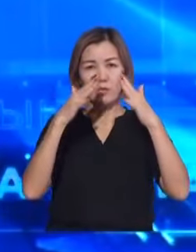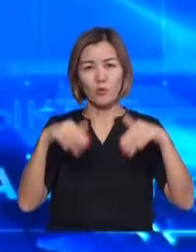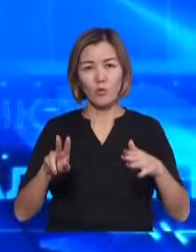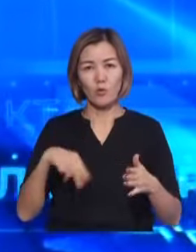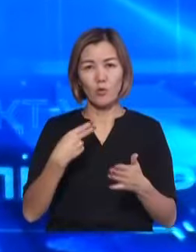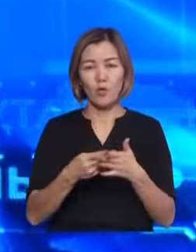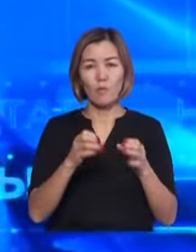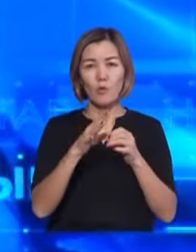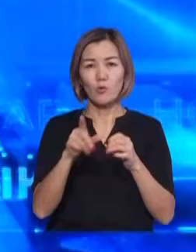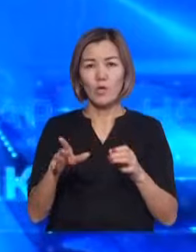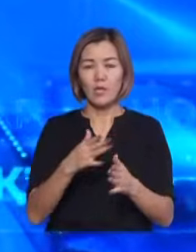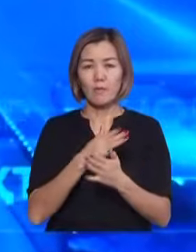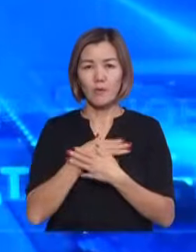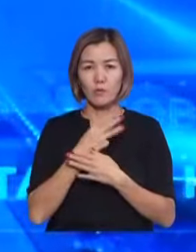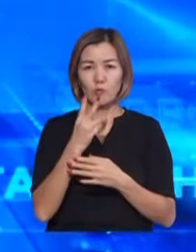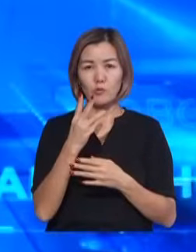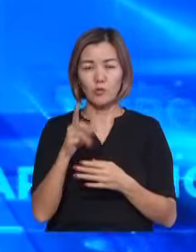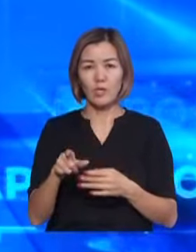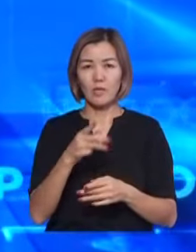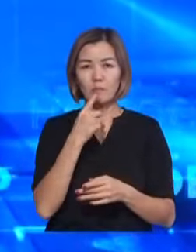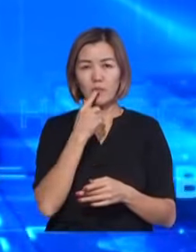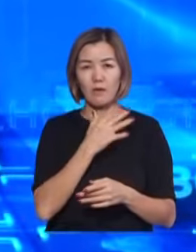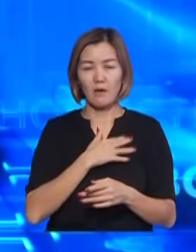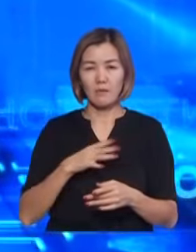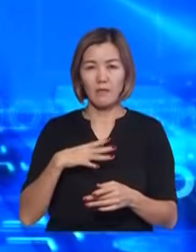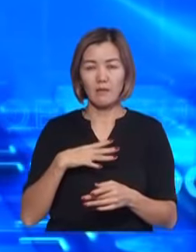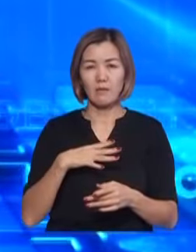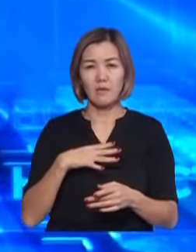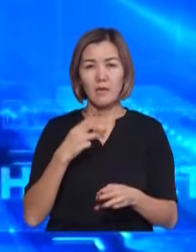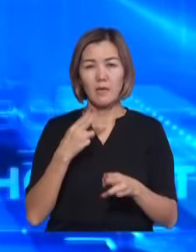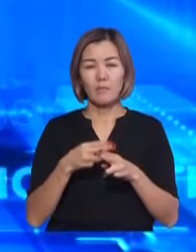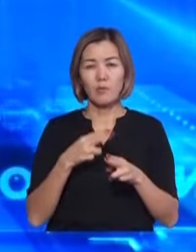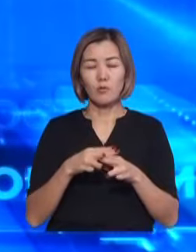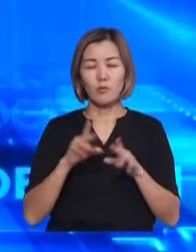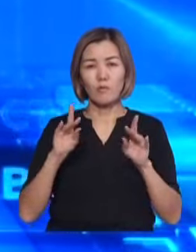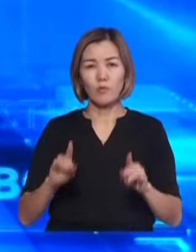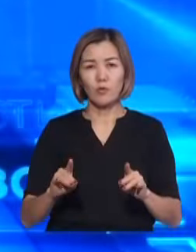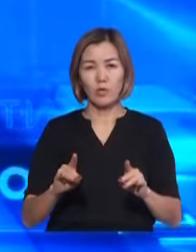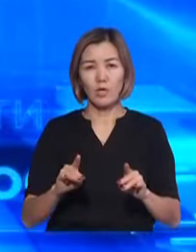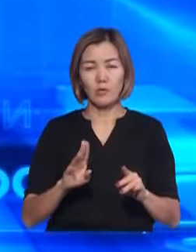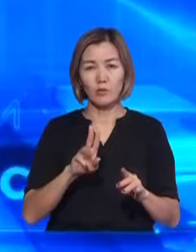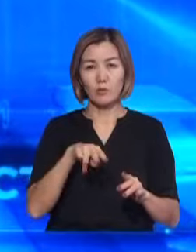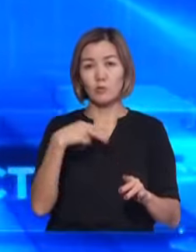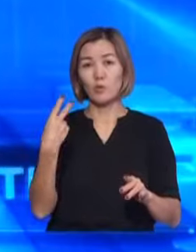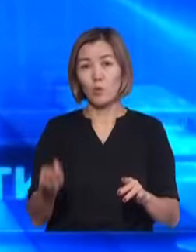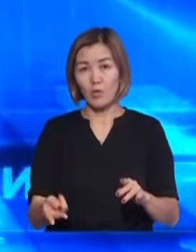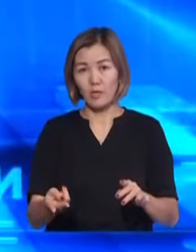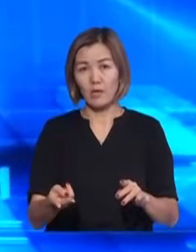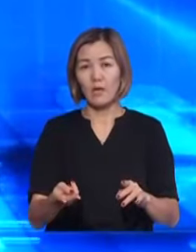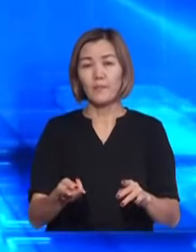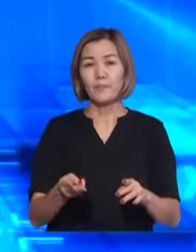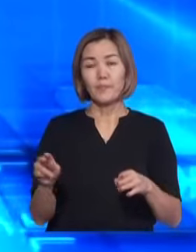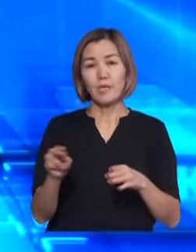адам ажал құшқан, 3 адам жарақат алды. Бетон қалқа вокзалдың сыртындағы орындықтарда отырған адамдарға құлаған. Бұл туралы